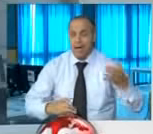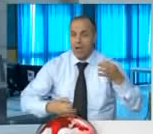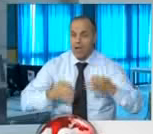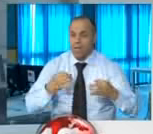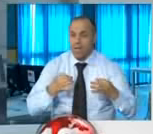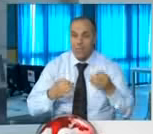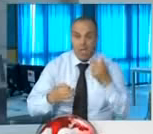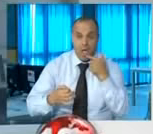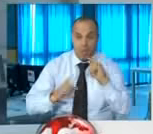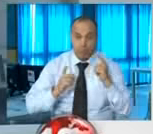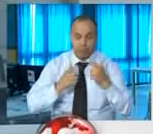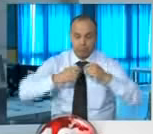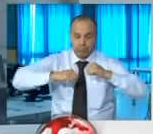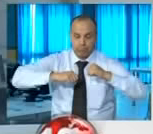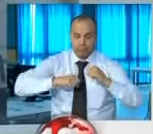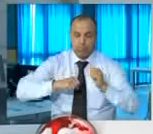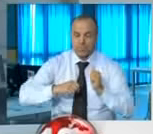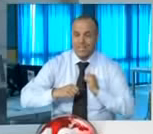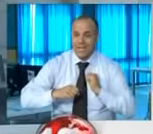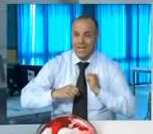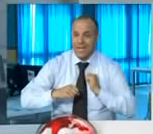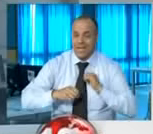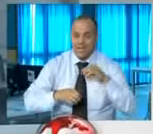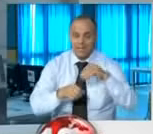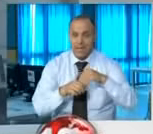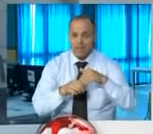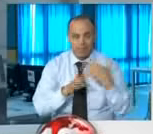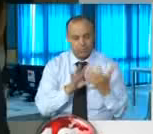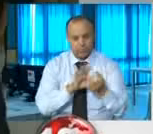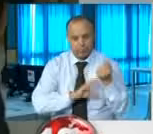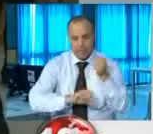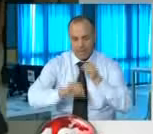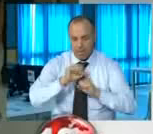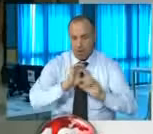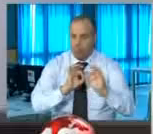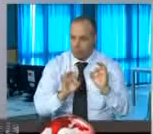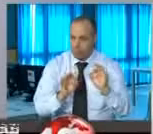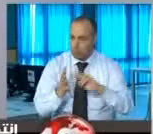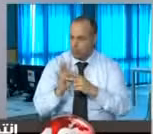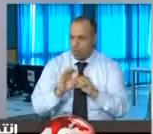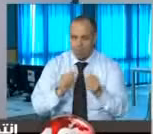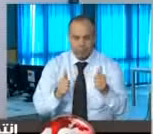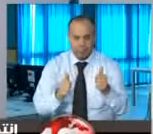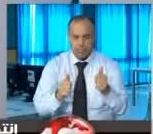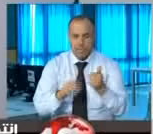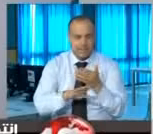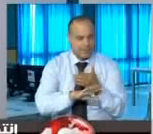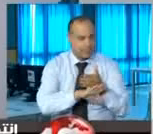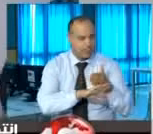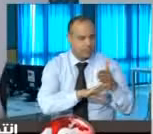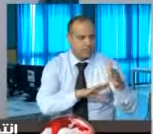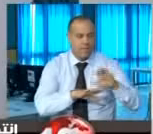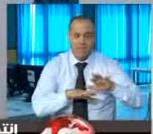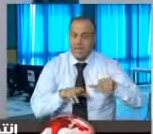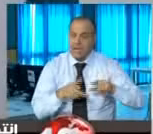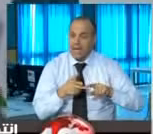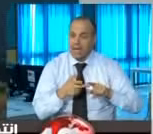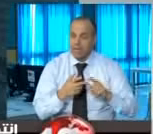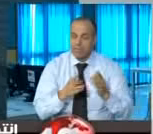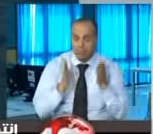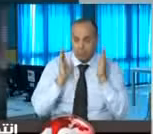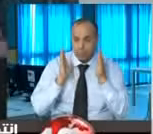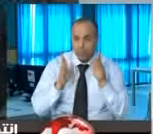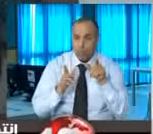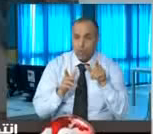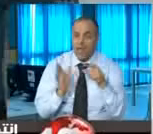على أن الهيئة العليا المستقلة للانتخابات نجحت تنظيميا ولوجستيا في استكمال المرحلة الأخيرة لتركيز هذه